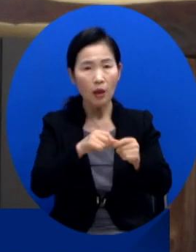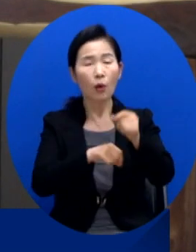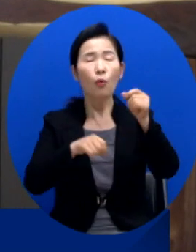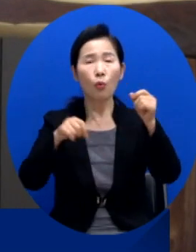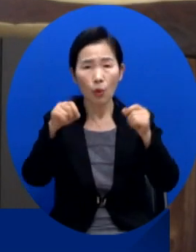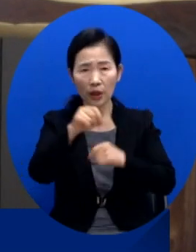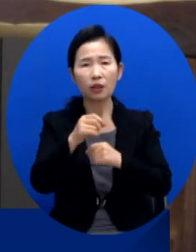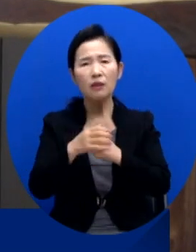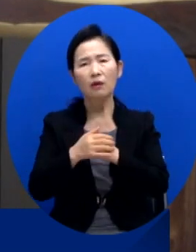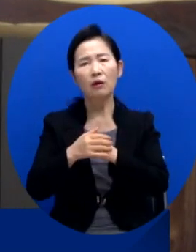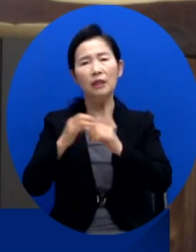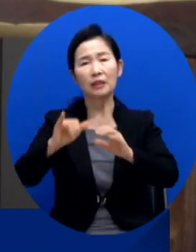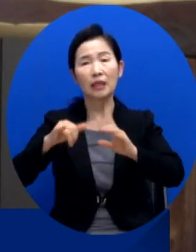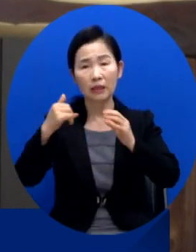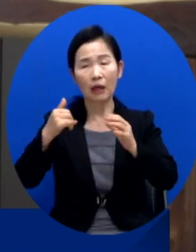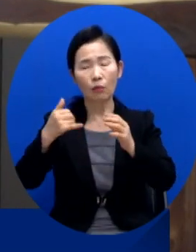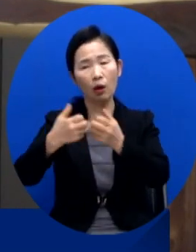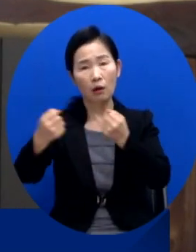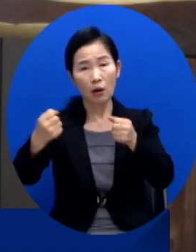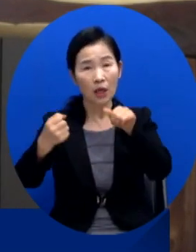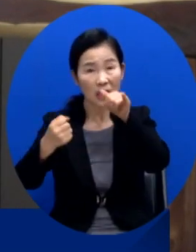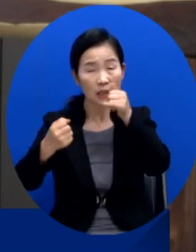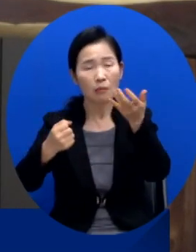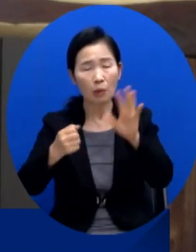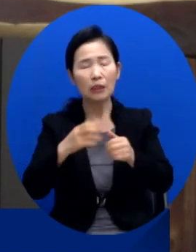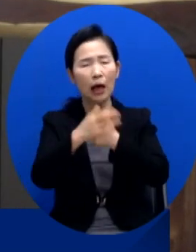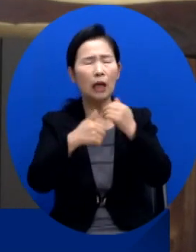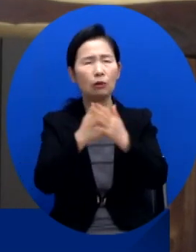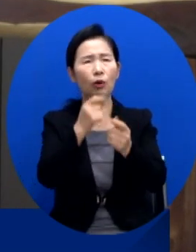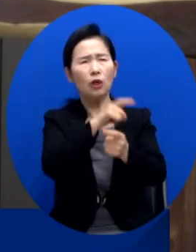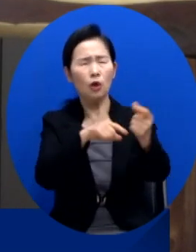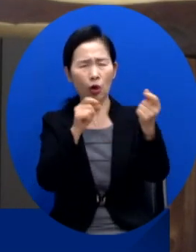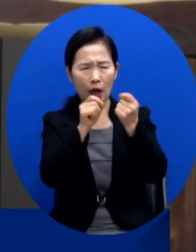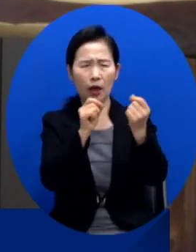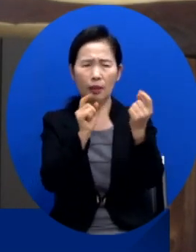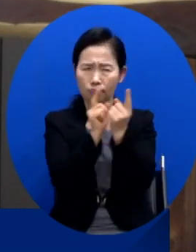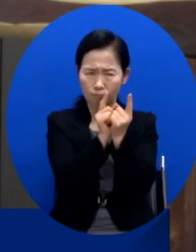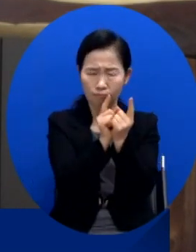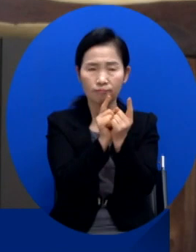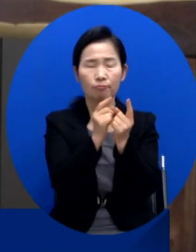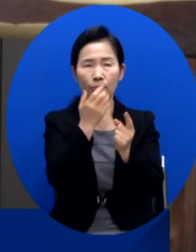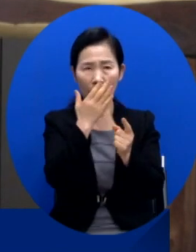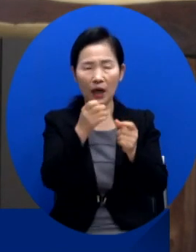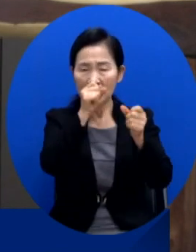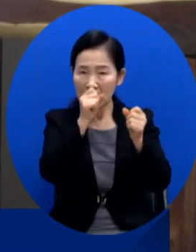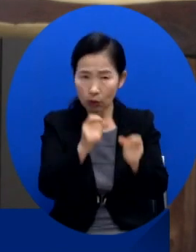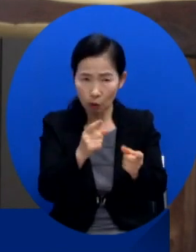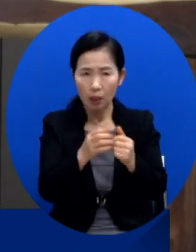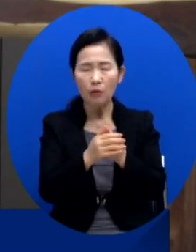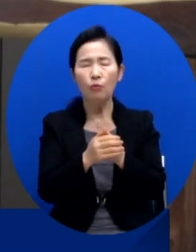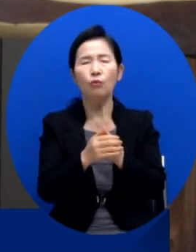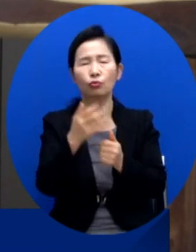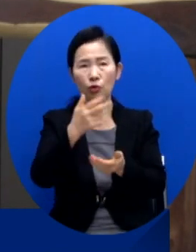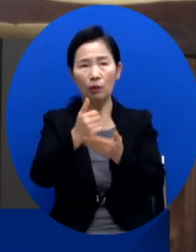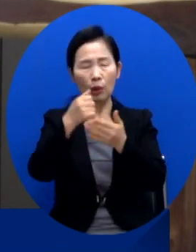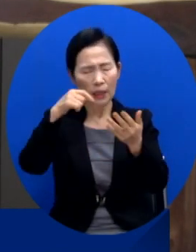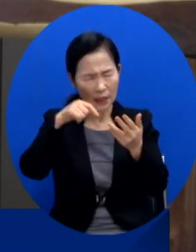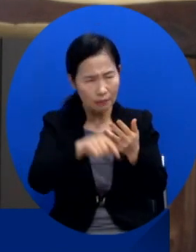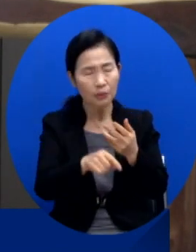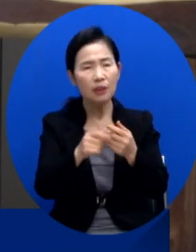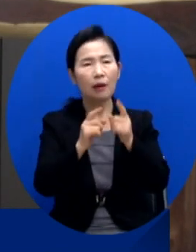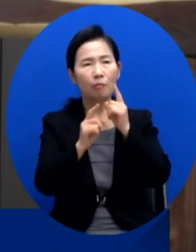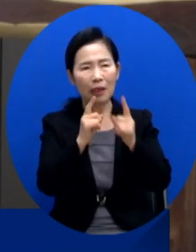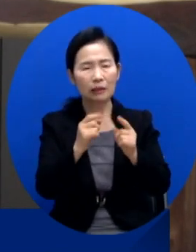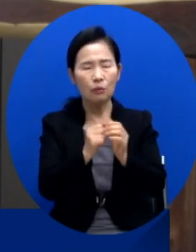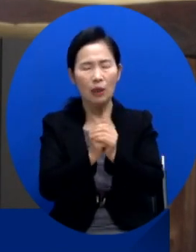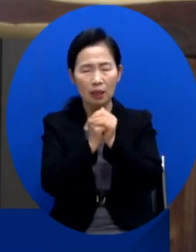세상하고는 언컨택트지만은 하나님과는 컨택트 할 수 있는 가장 좋은 기회이고 주님과 깊게 말씀으로